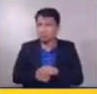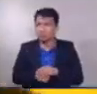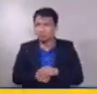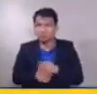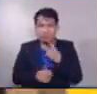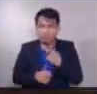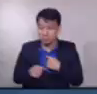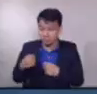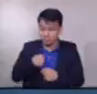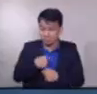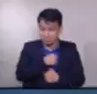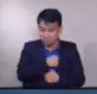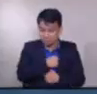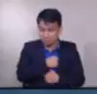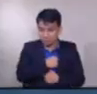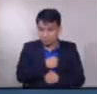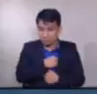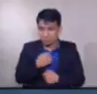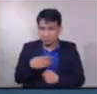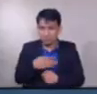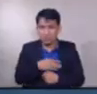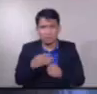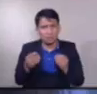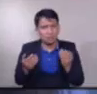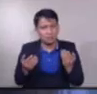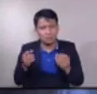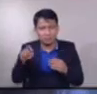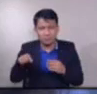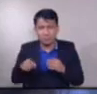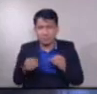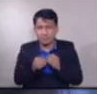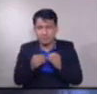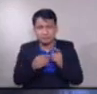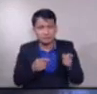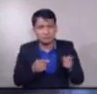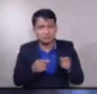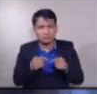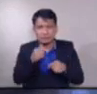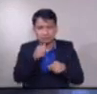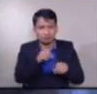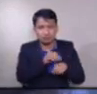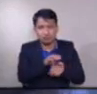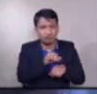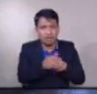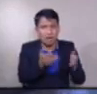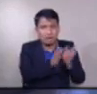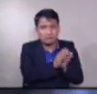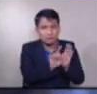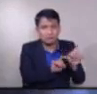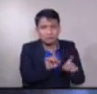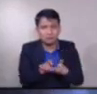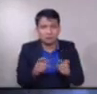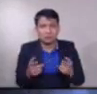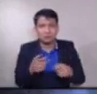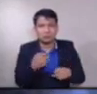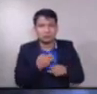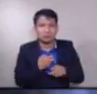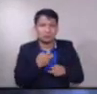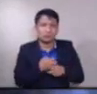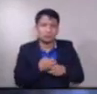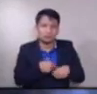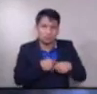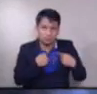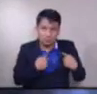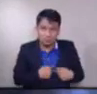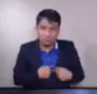Ang Senado lang. And the more you are not consulting the people, the more the people's heart are hardened.